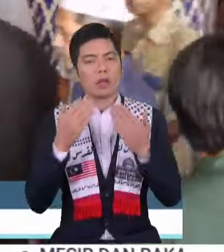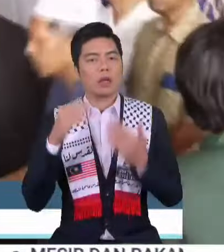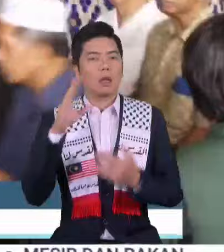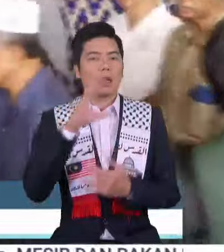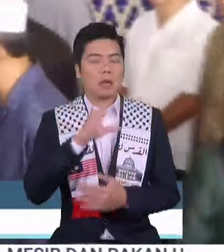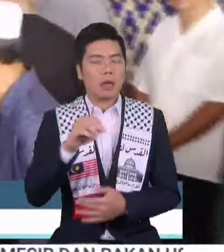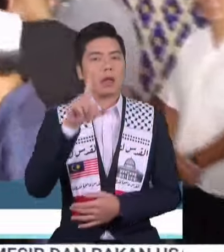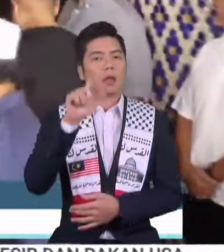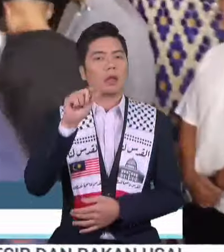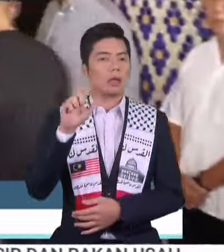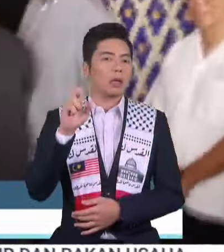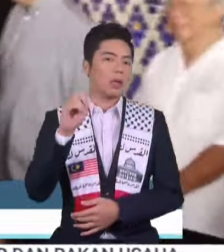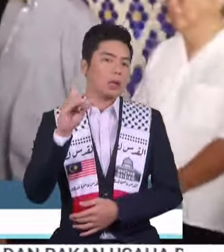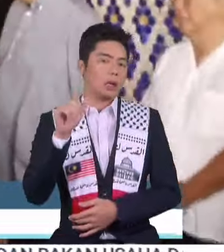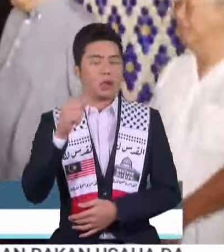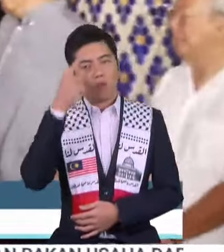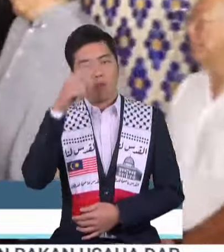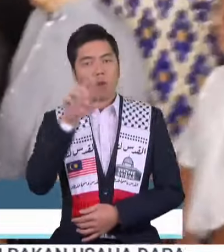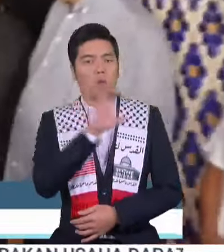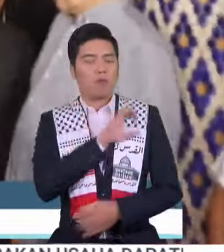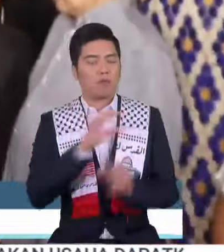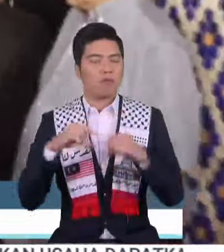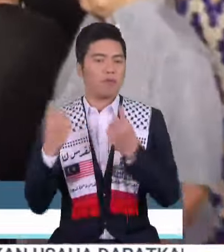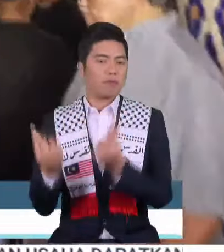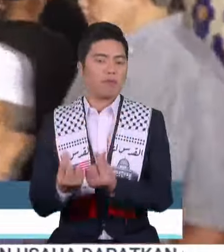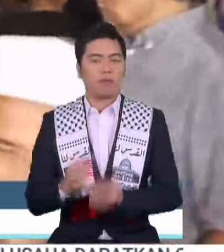legenda kepada PDRM.